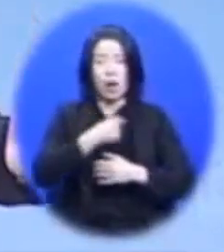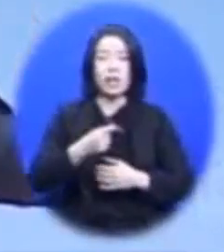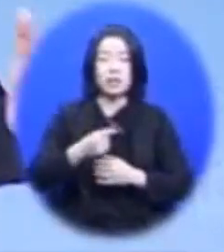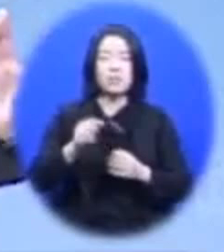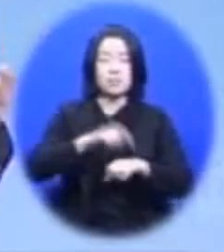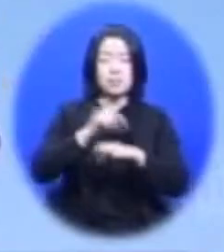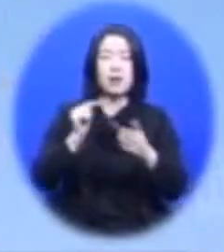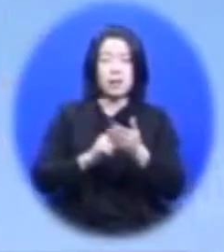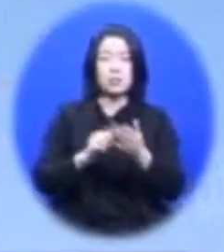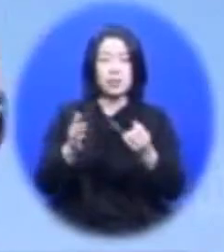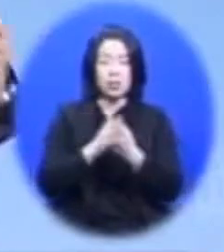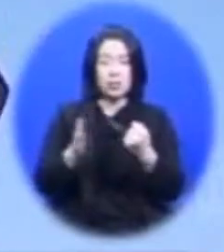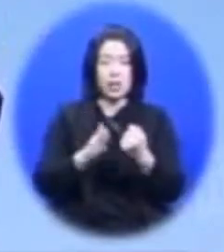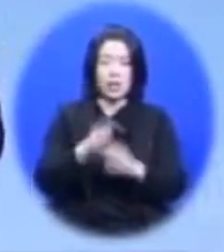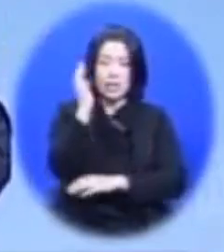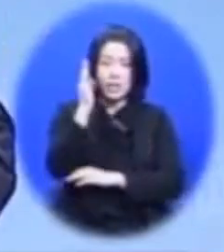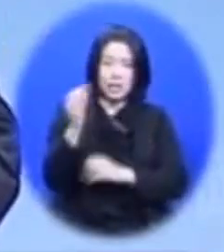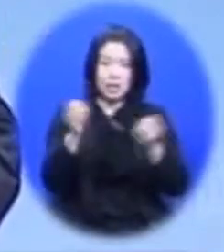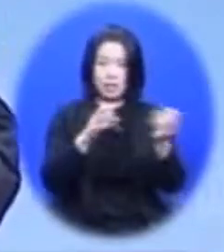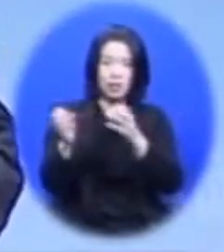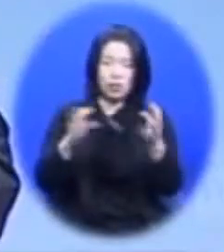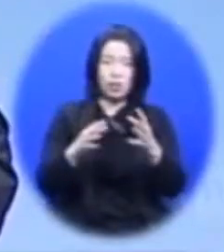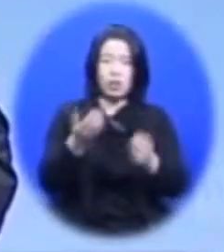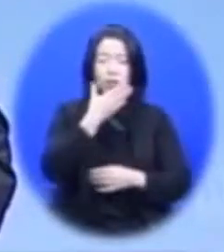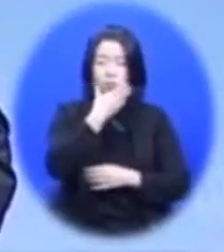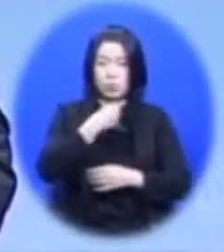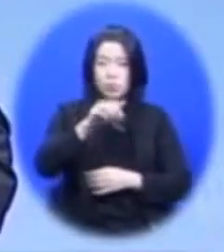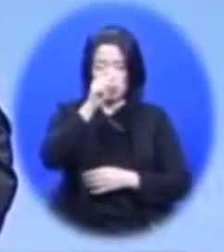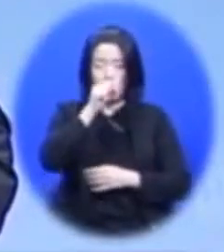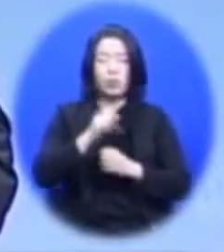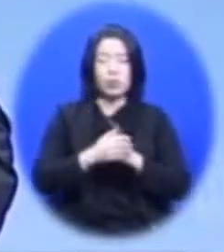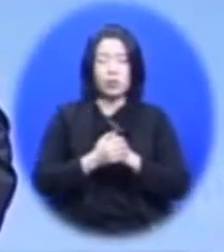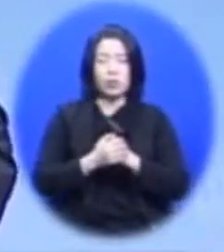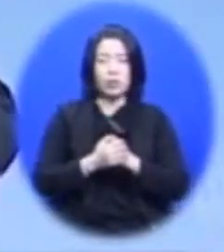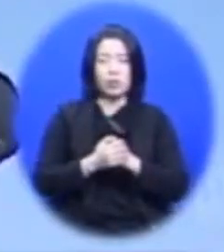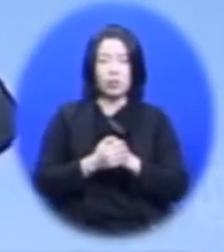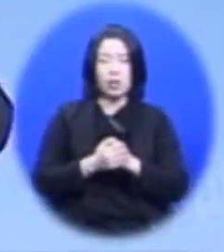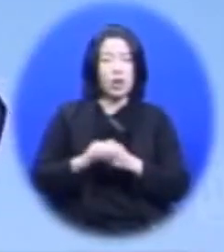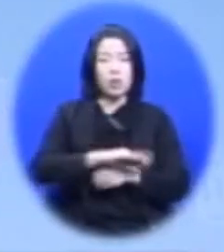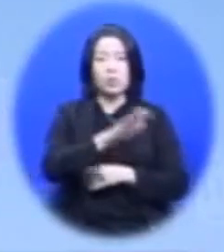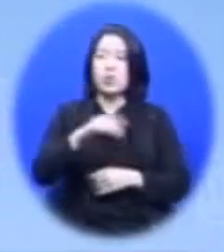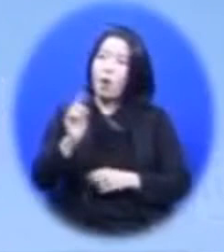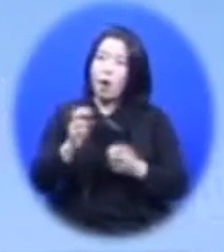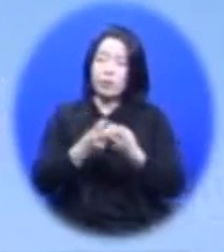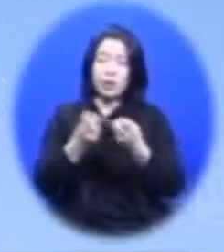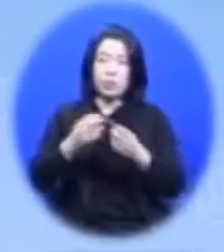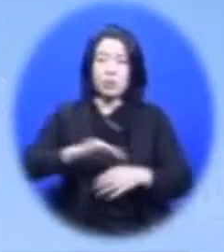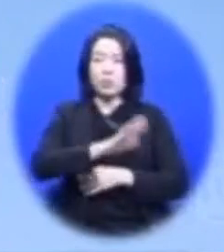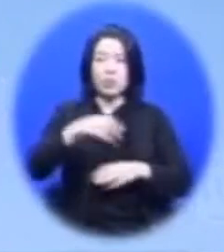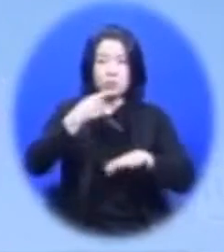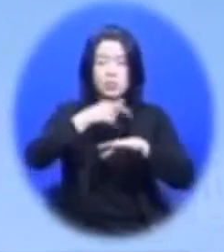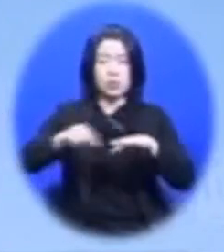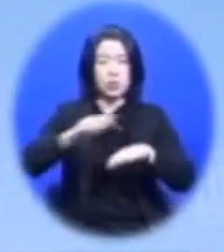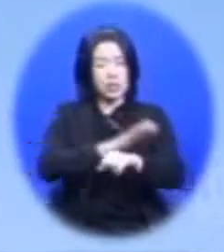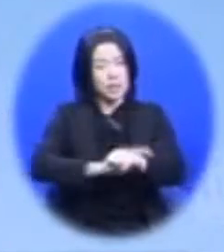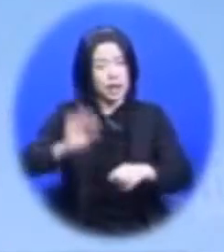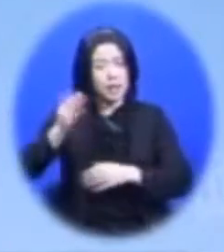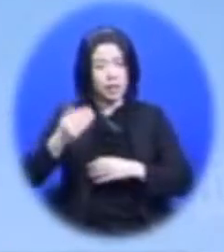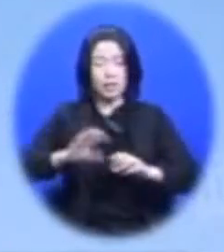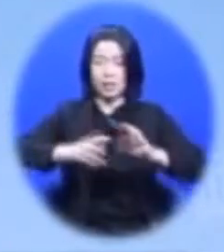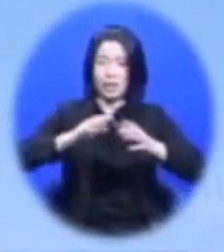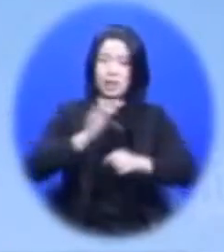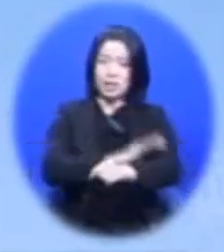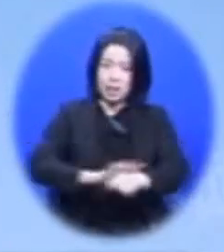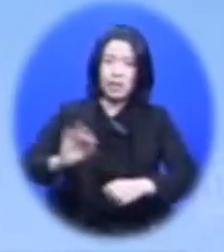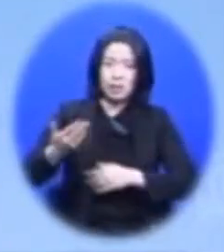잘 되자는 이야기를 서로 나누는 것은 행복한 것입니다. 우리 어떻게 하면 우리 민족이 잘 될까? 어떻게 하면 우리나라가 잘